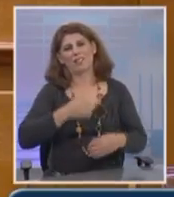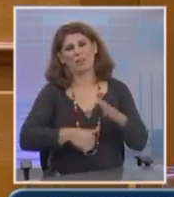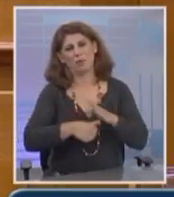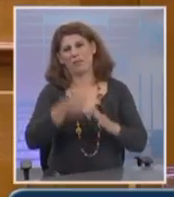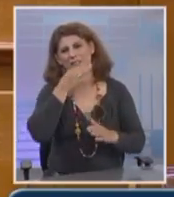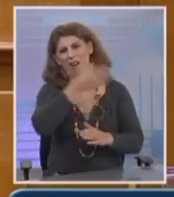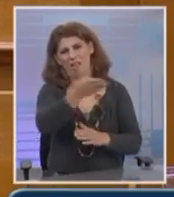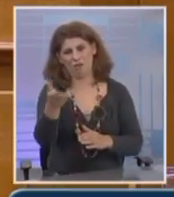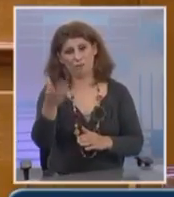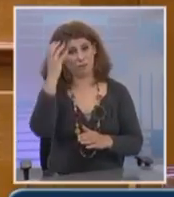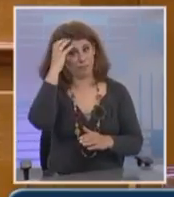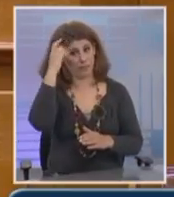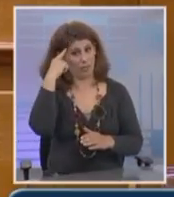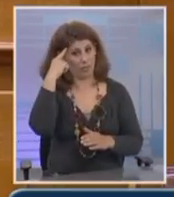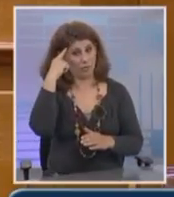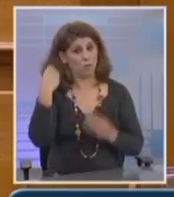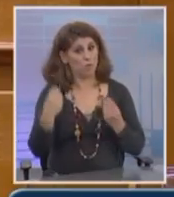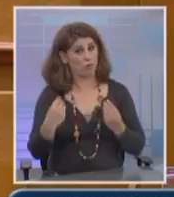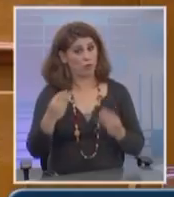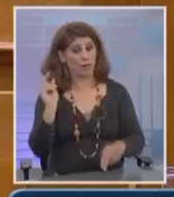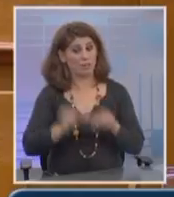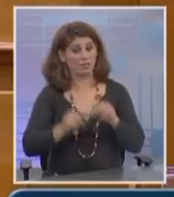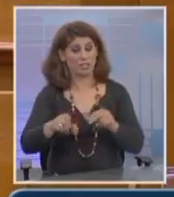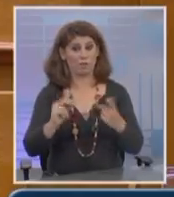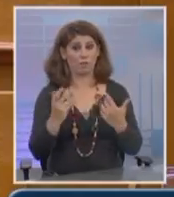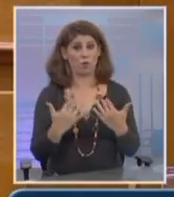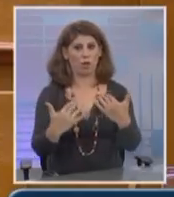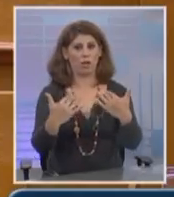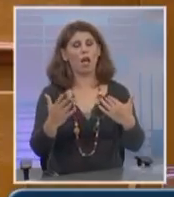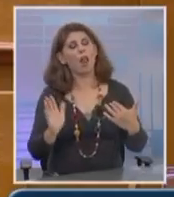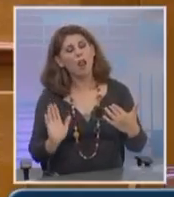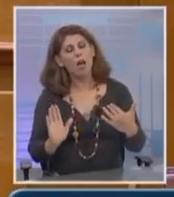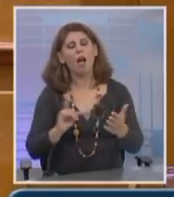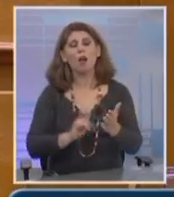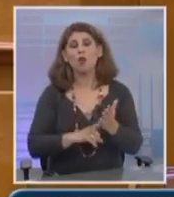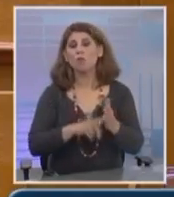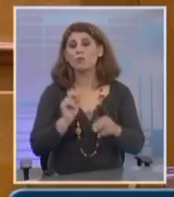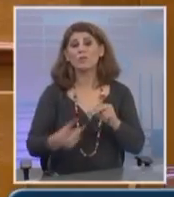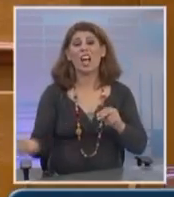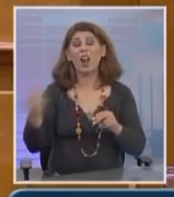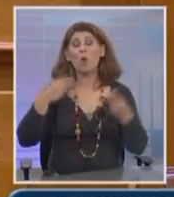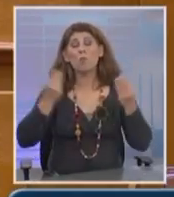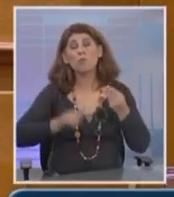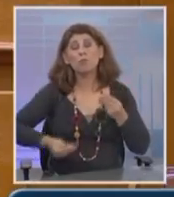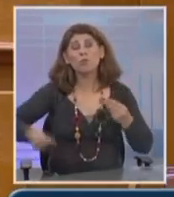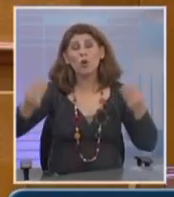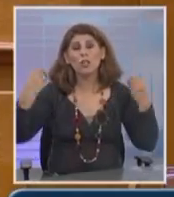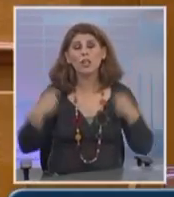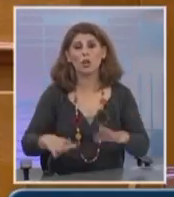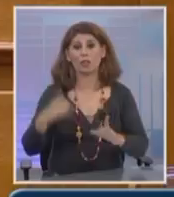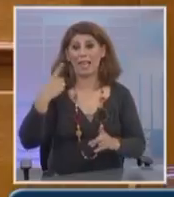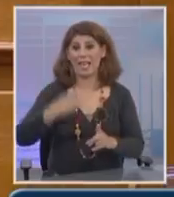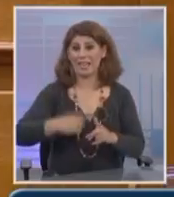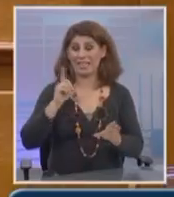επισημαίνω, για να θυμόμαστε πόσο καλά νομοθετεί αυτή η Βουλή. Αλλά βέβαια νομοθετείτε και κάτι ακόμα χειρότερο. Την Ελληνική